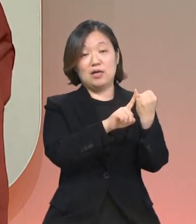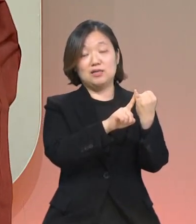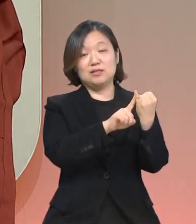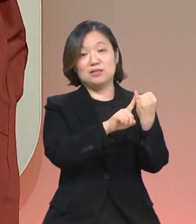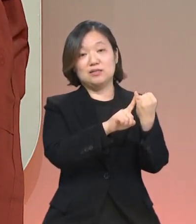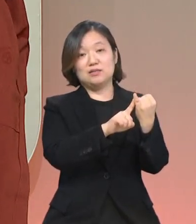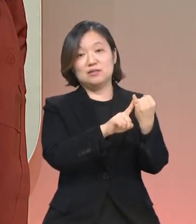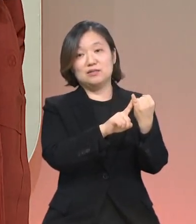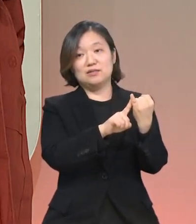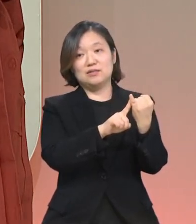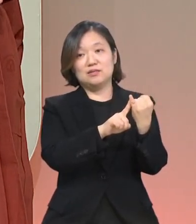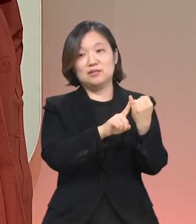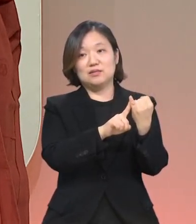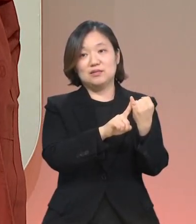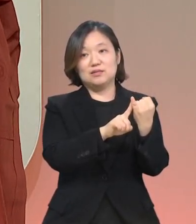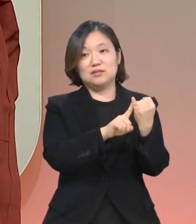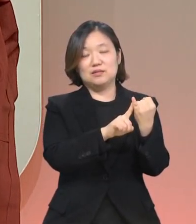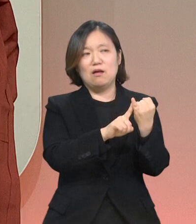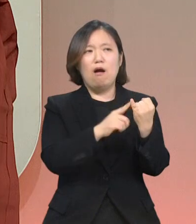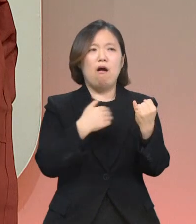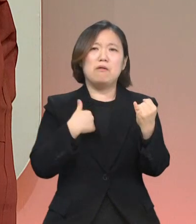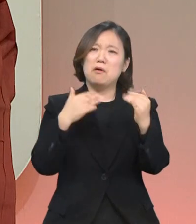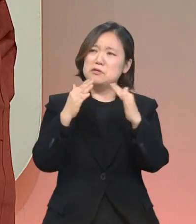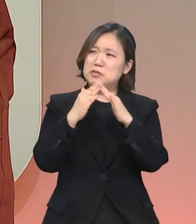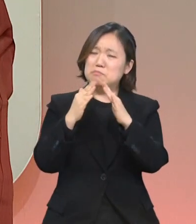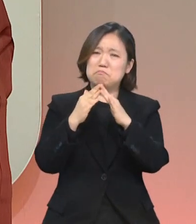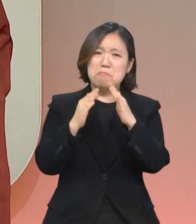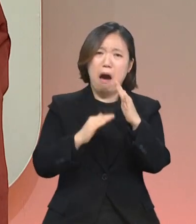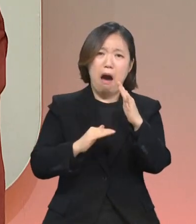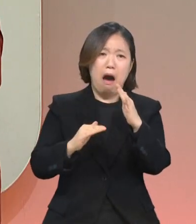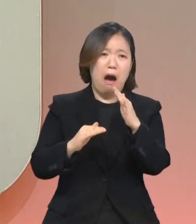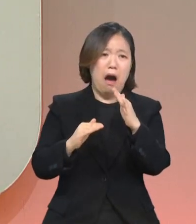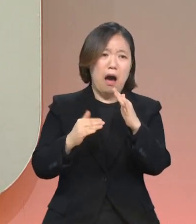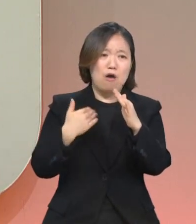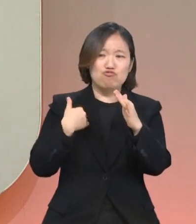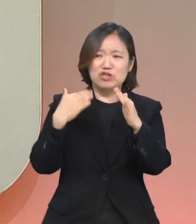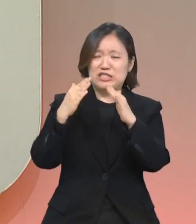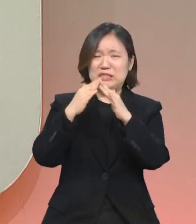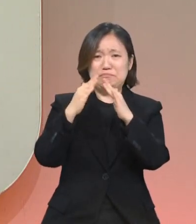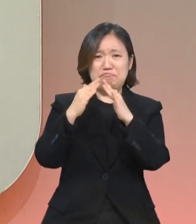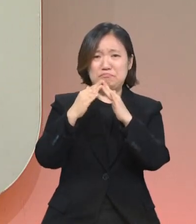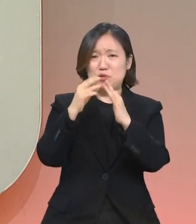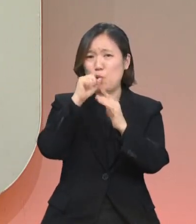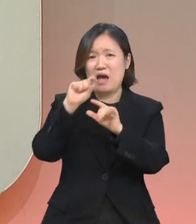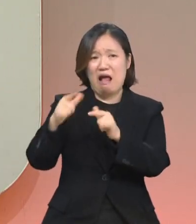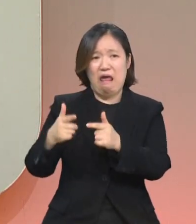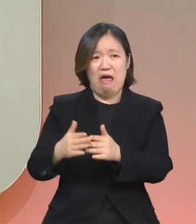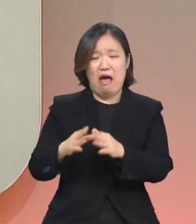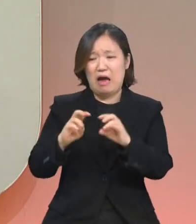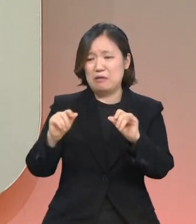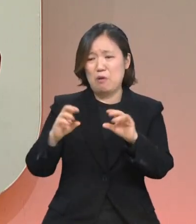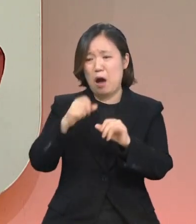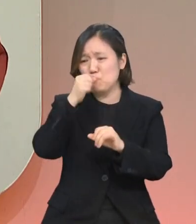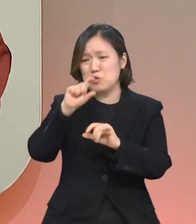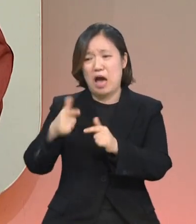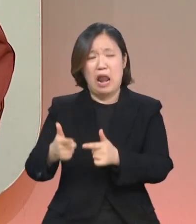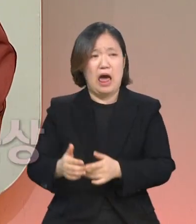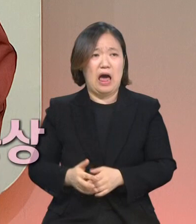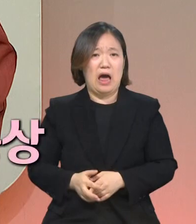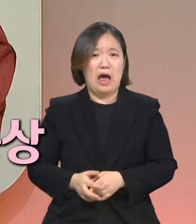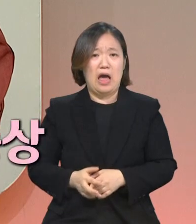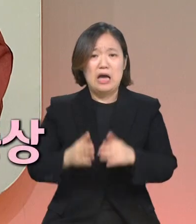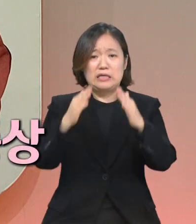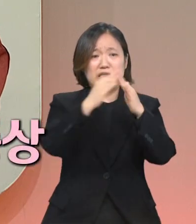그러니까 이분 말씀에 집안에 터가 센지 그 새로 그 집에 이사 오고 난 부트로 빼서 이제